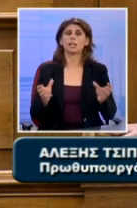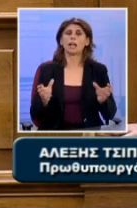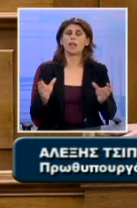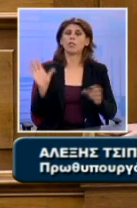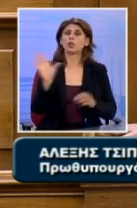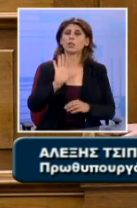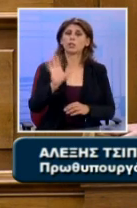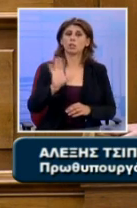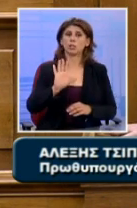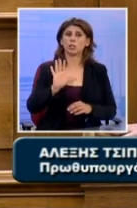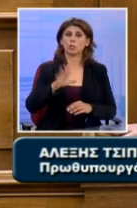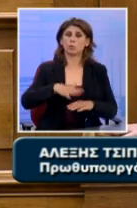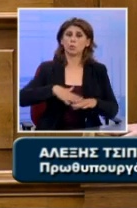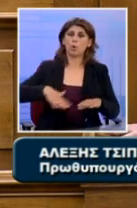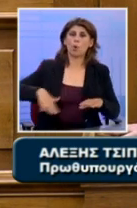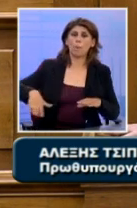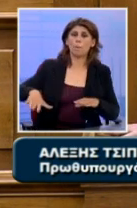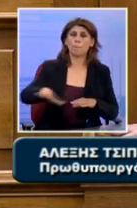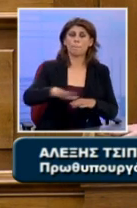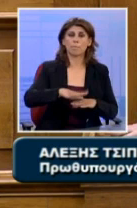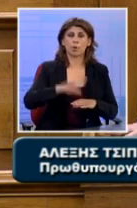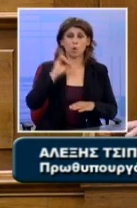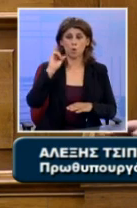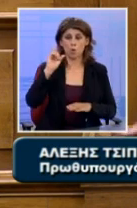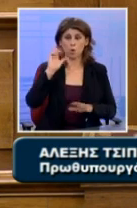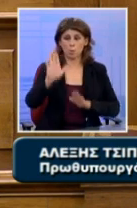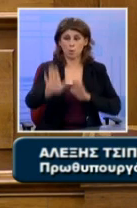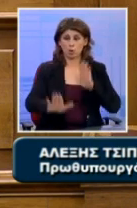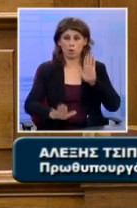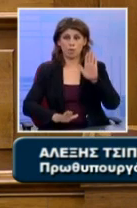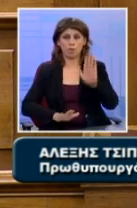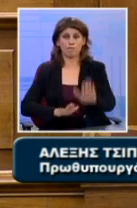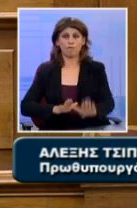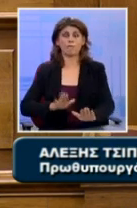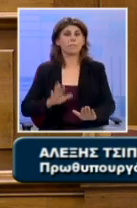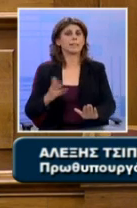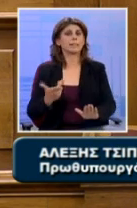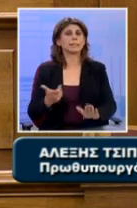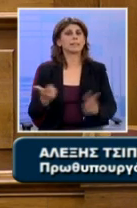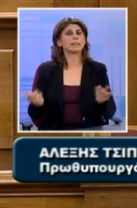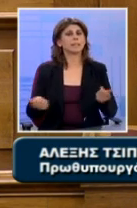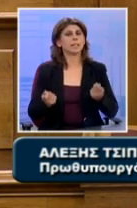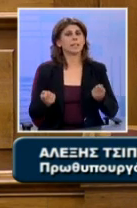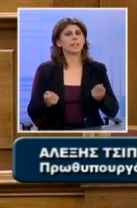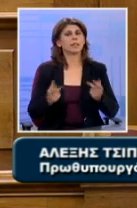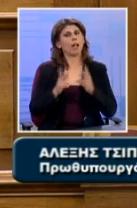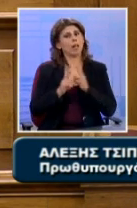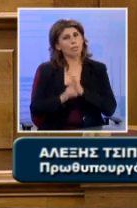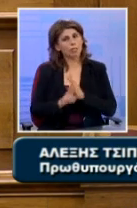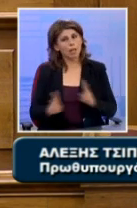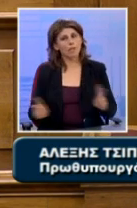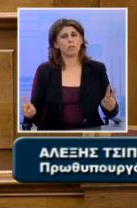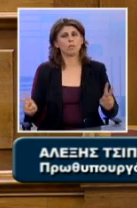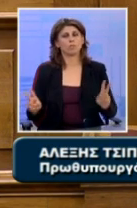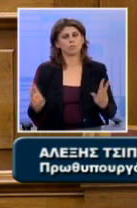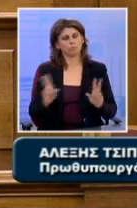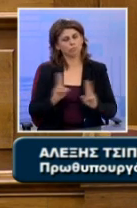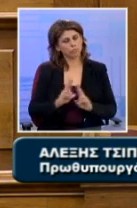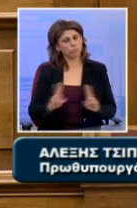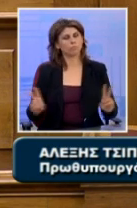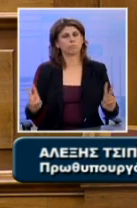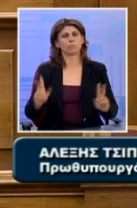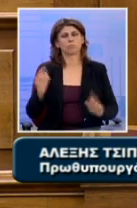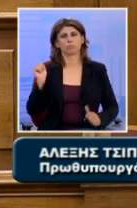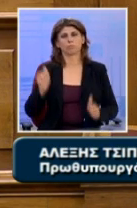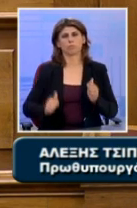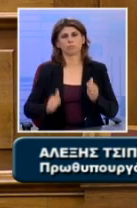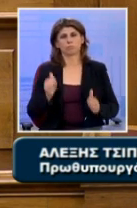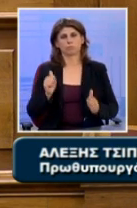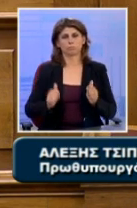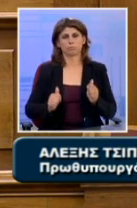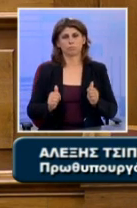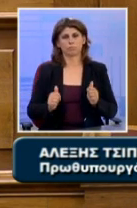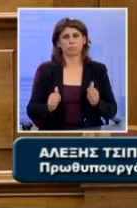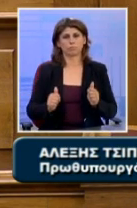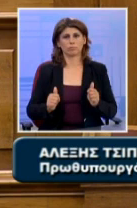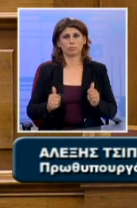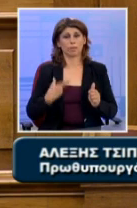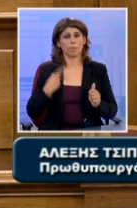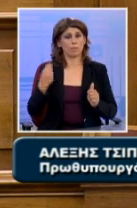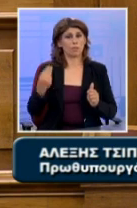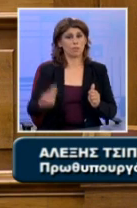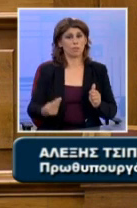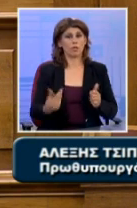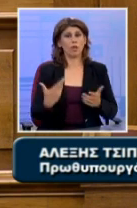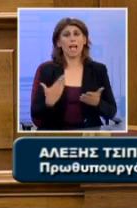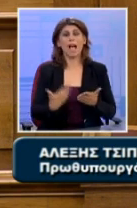τοπίου. Και πρώτο βήμα για αυτή τη ρύθμιση είναι η διεξαγωγή ενός διαφανούς και αδιάβλητου διαγωνισμού που θα